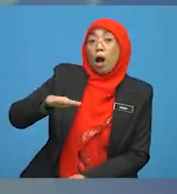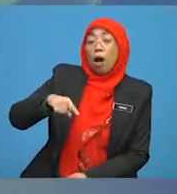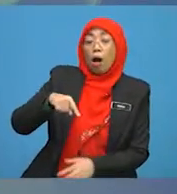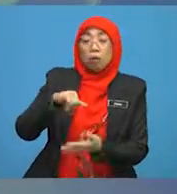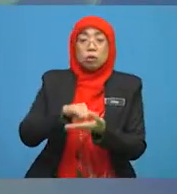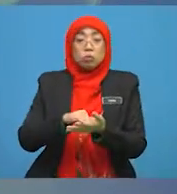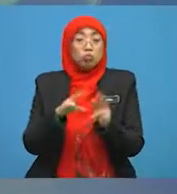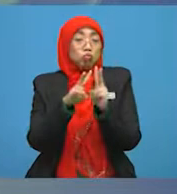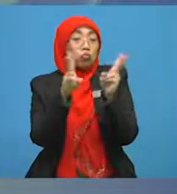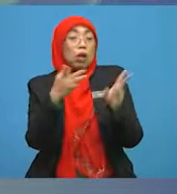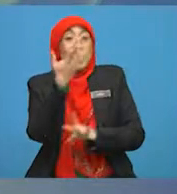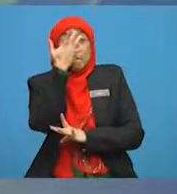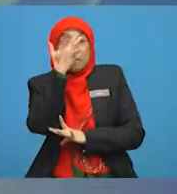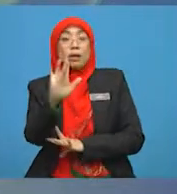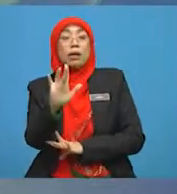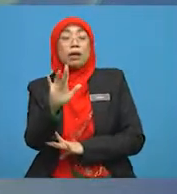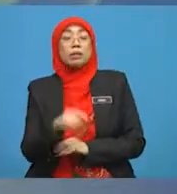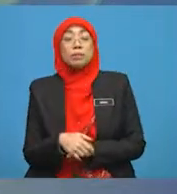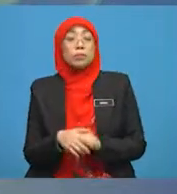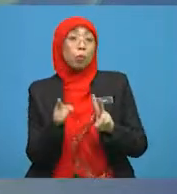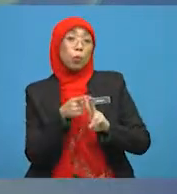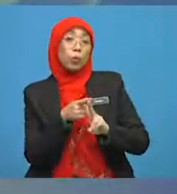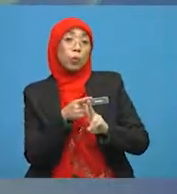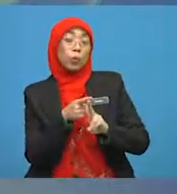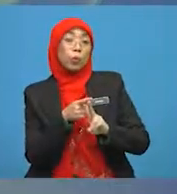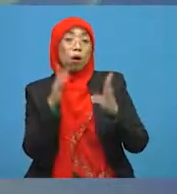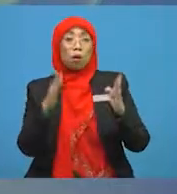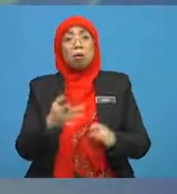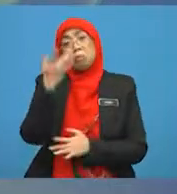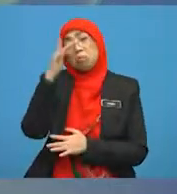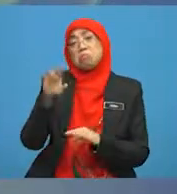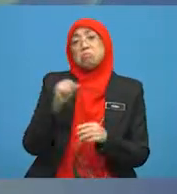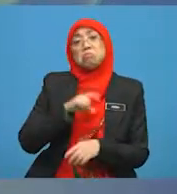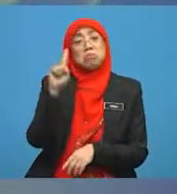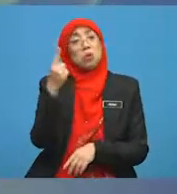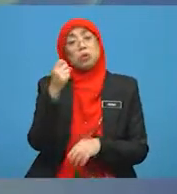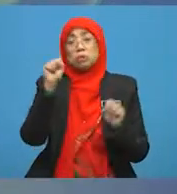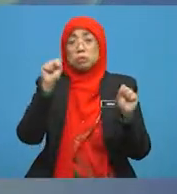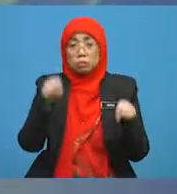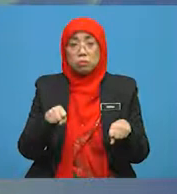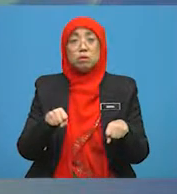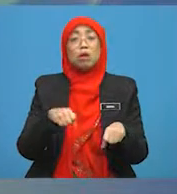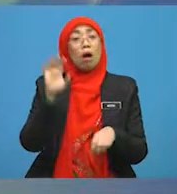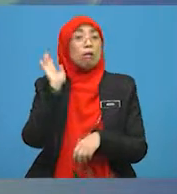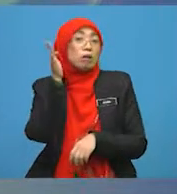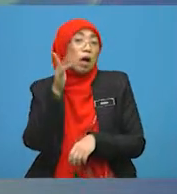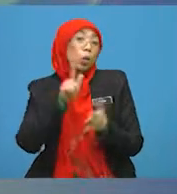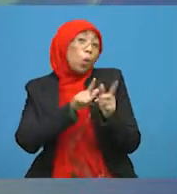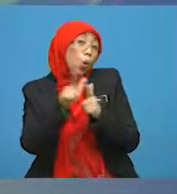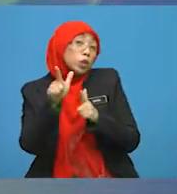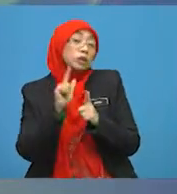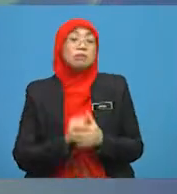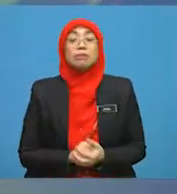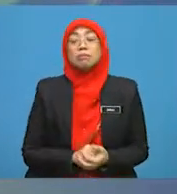pandai. Ayat kedua, calon yang cerdik sahaja akan lulus ujian itu.